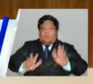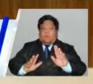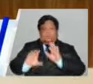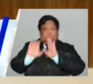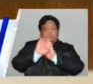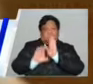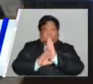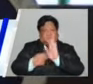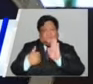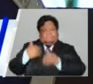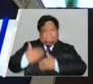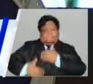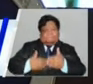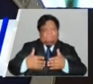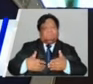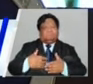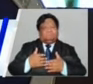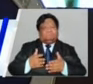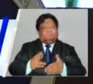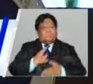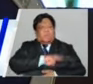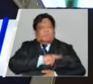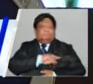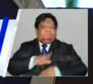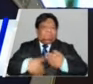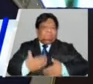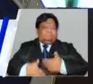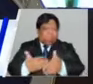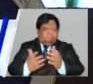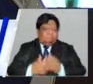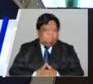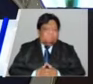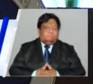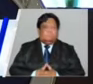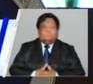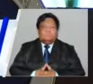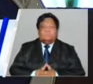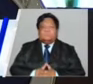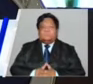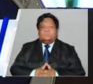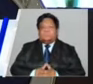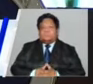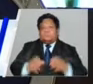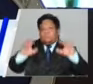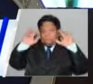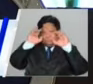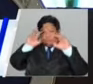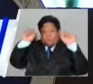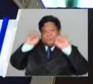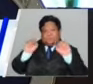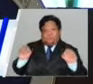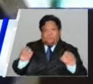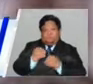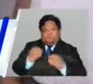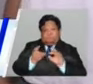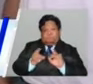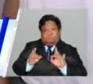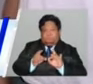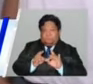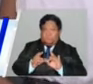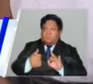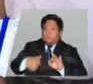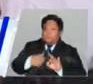its course. Nauna nang iginiit ng Malacanang na wala silang kinalaman sa anumang impeachment complaint laban sa bise.